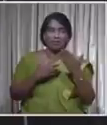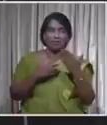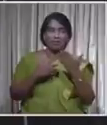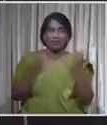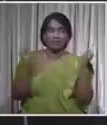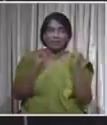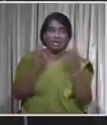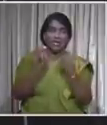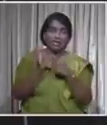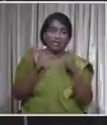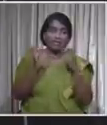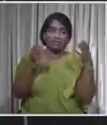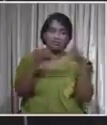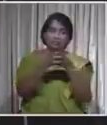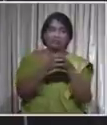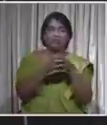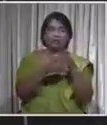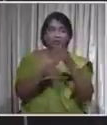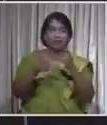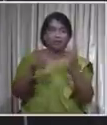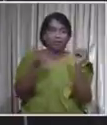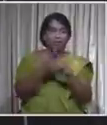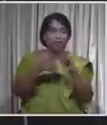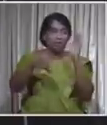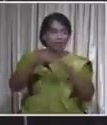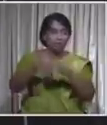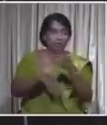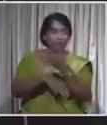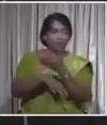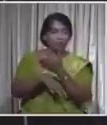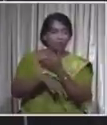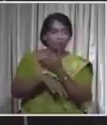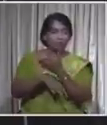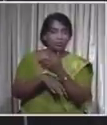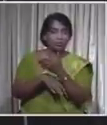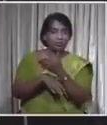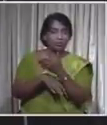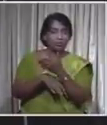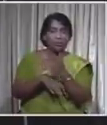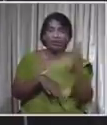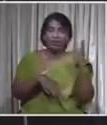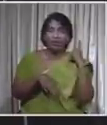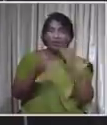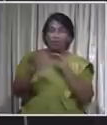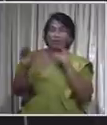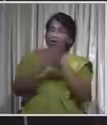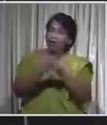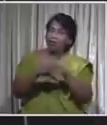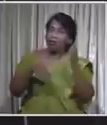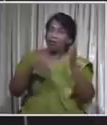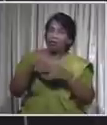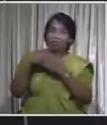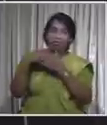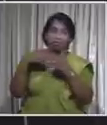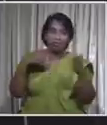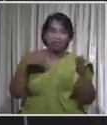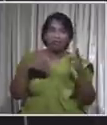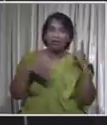ගාඹරවල මේ කෙලින්ම යුද්ධෙට මූණ දීපු මිනිහා මේ හමුදාවට බැඳිච්ච දවසේ ඉඳන්